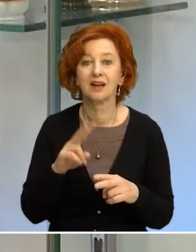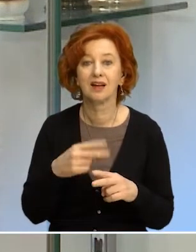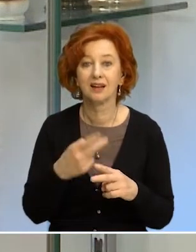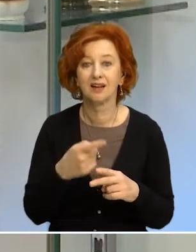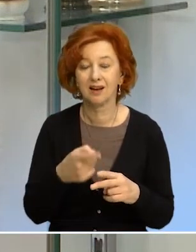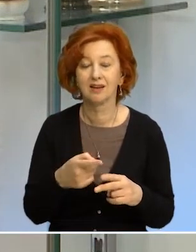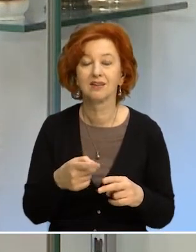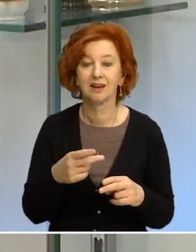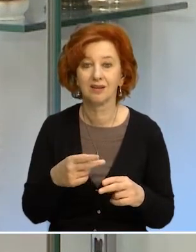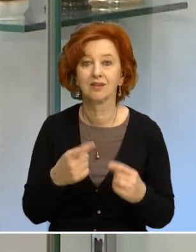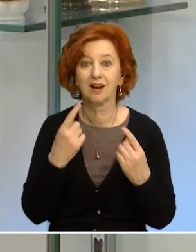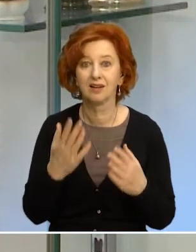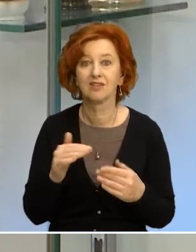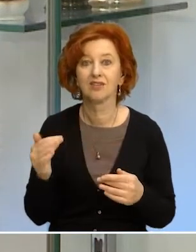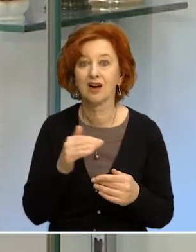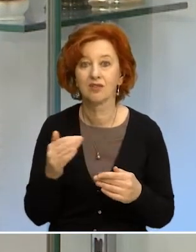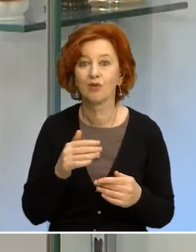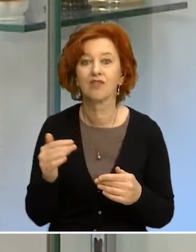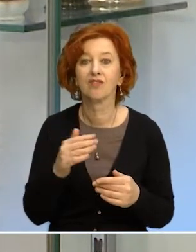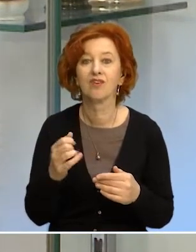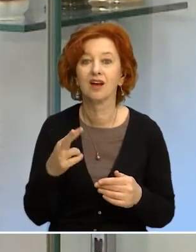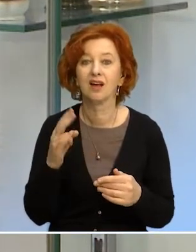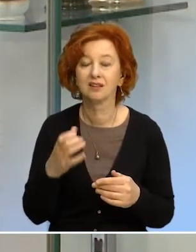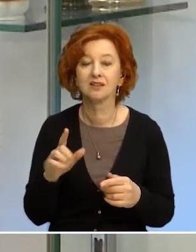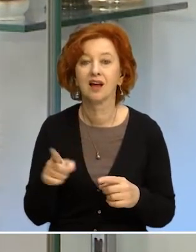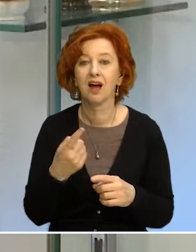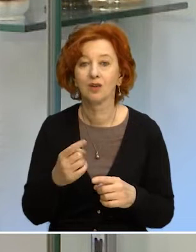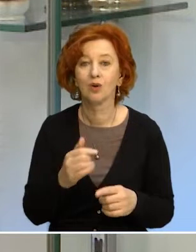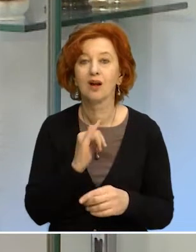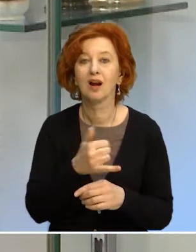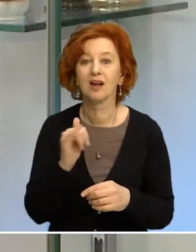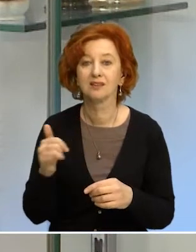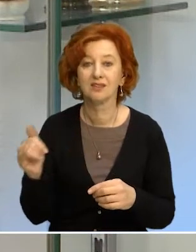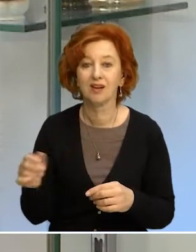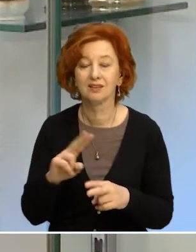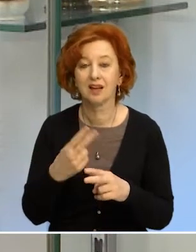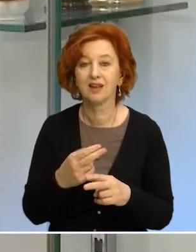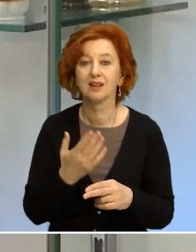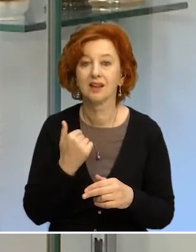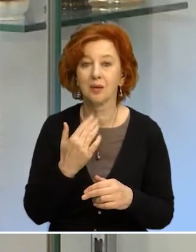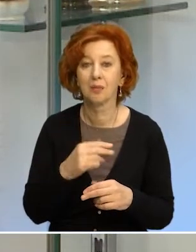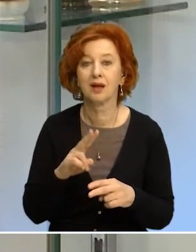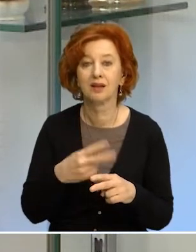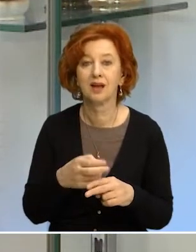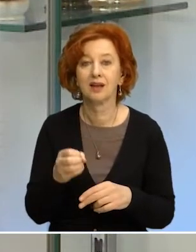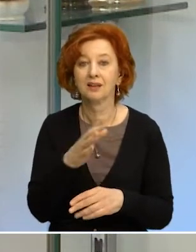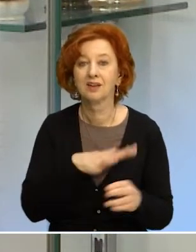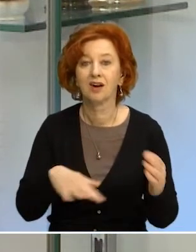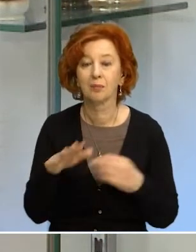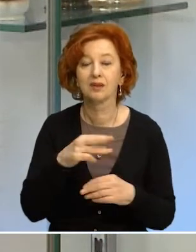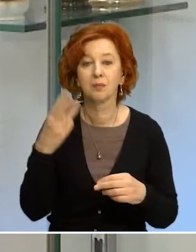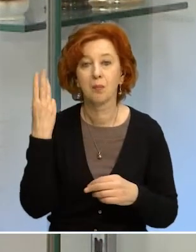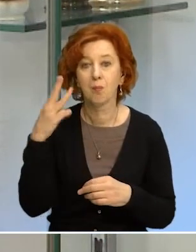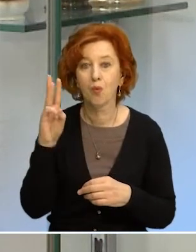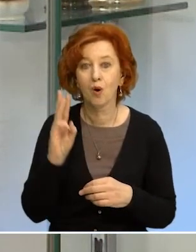производители и фарфор, фаянс, в который разливался этот напиток, и европейская